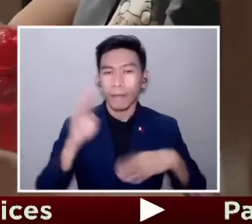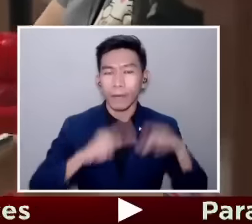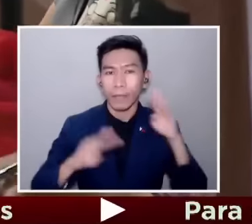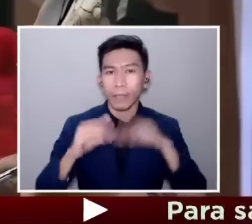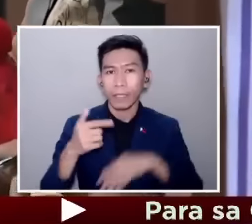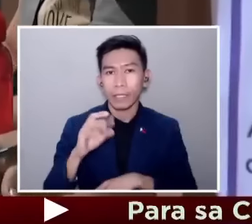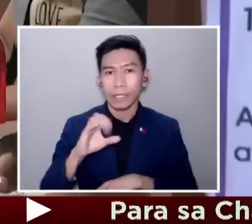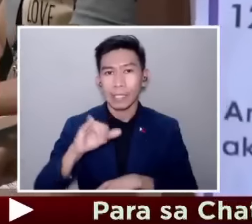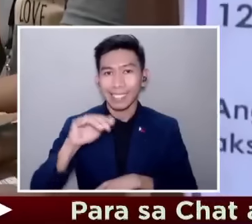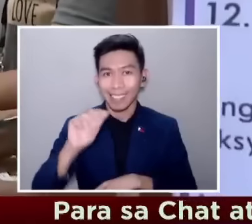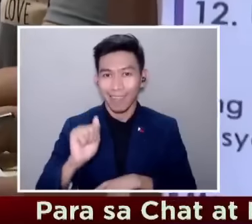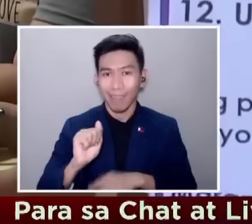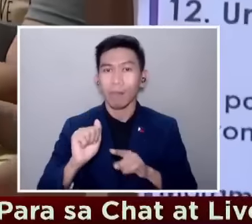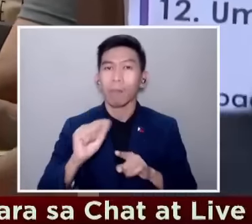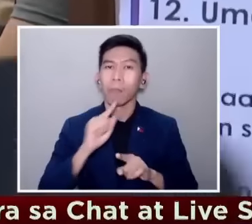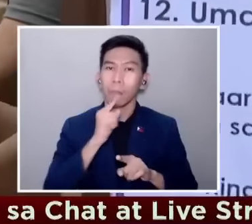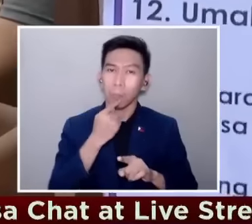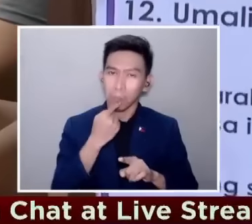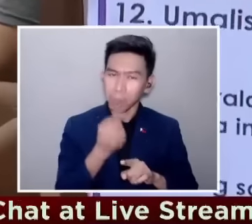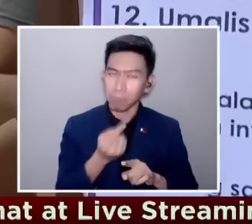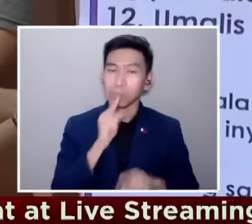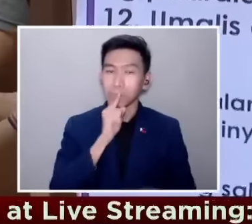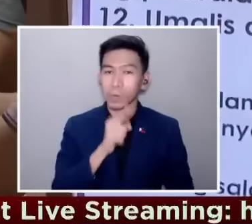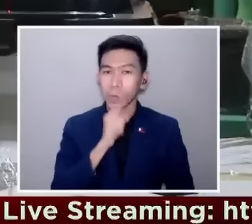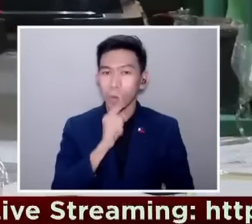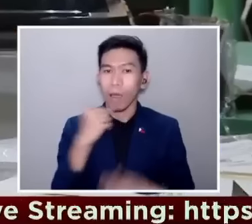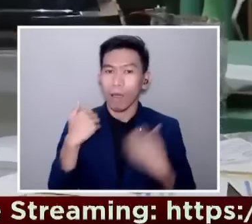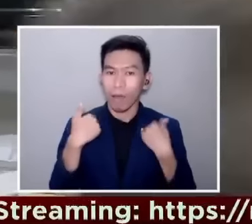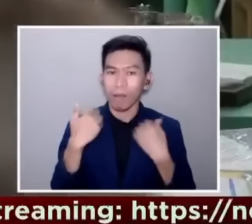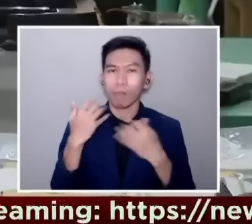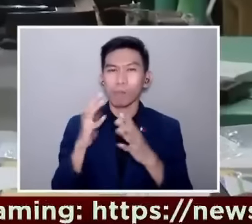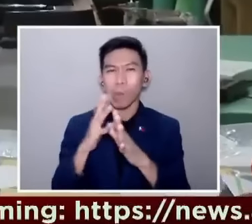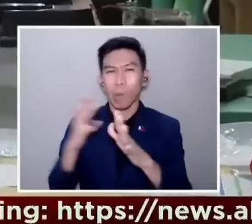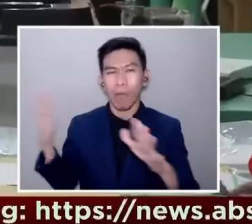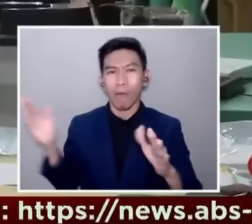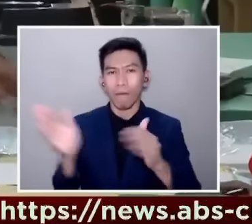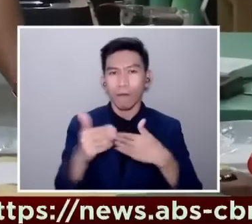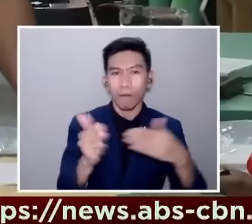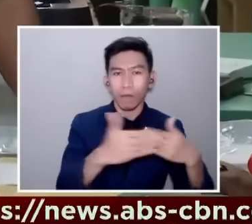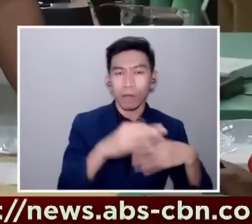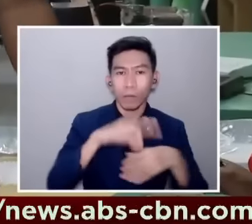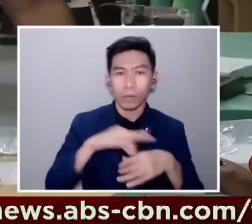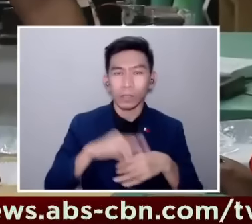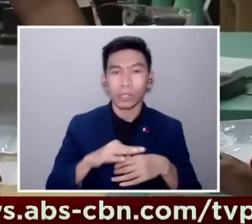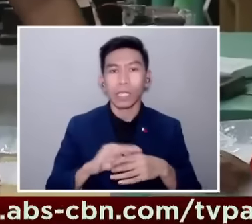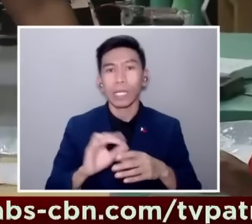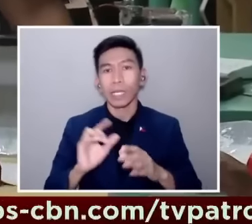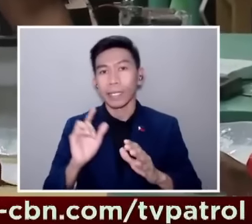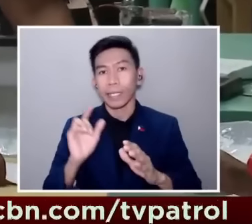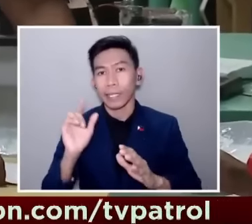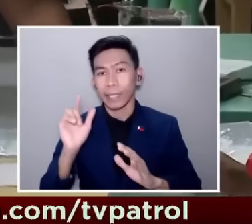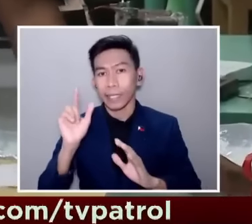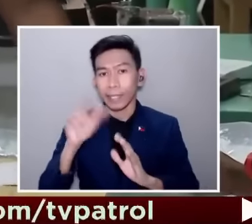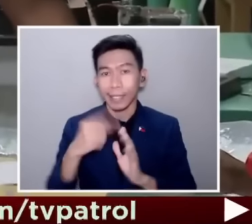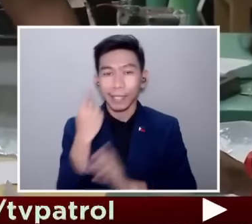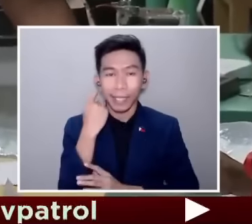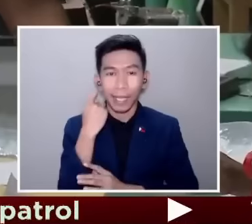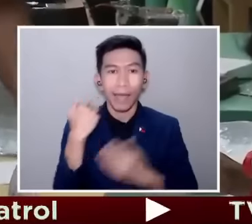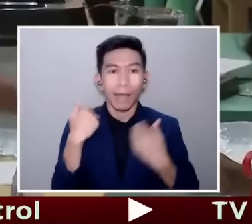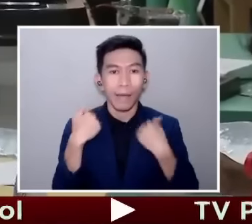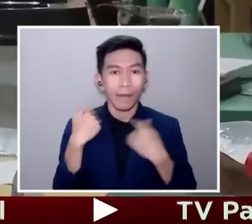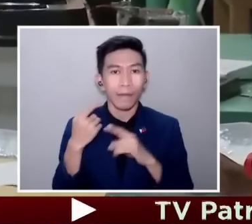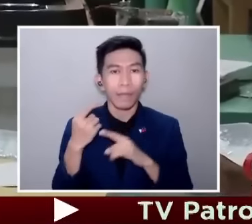ang mga pila sa mga presinto. Kanina namang alas 3 ng hapon, nag-convene ang COMELEC bilang National Board of Canvassers para sa senador at